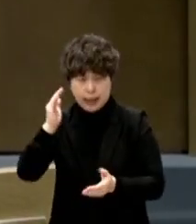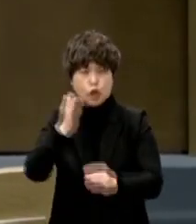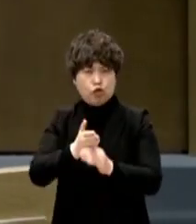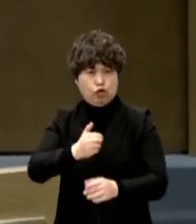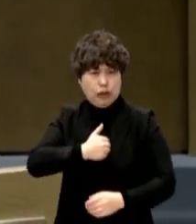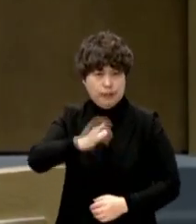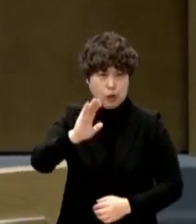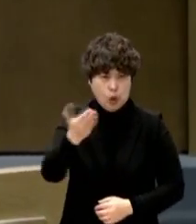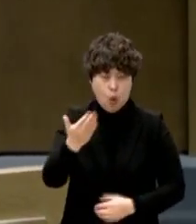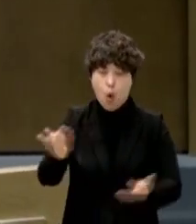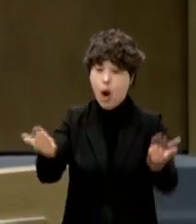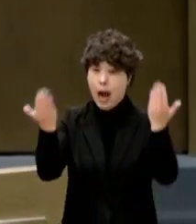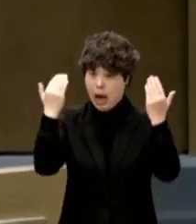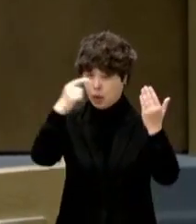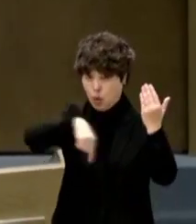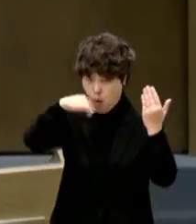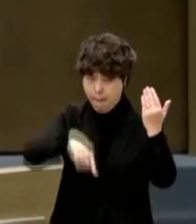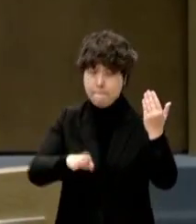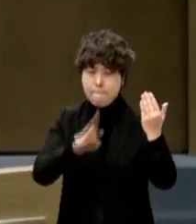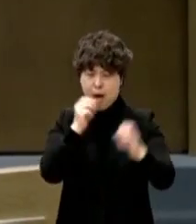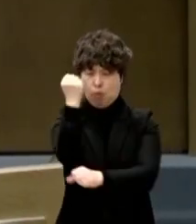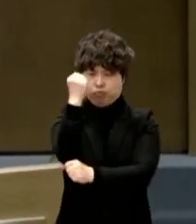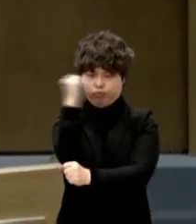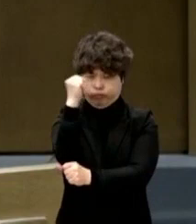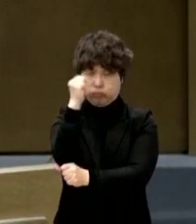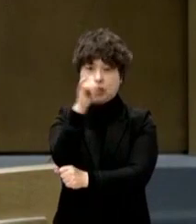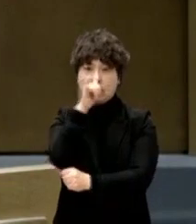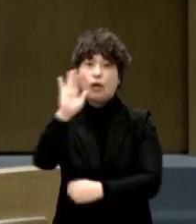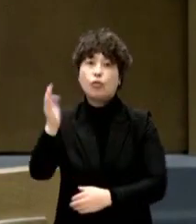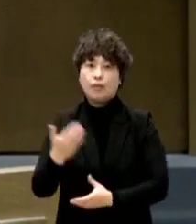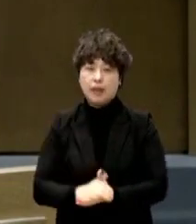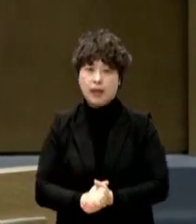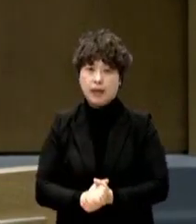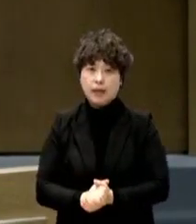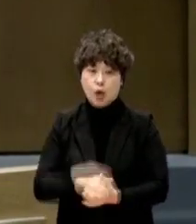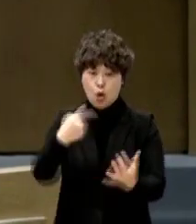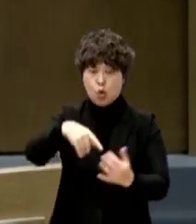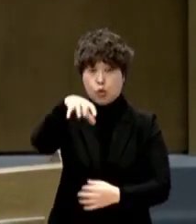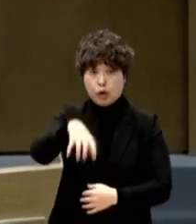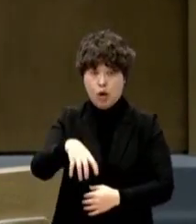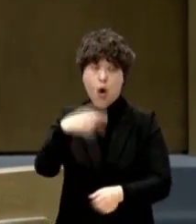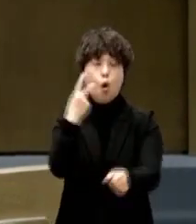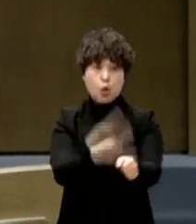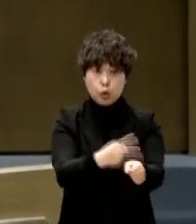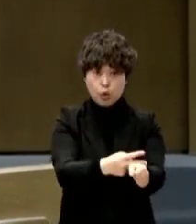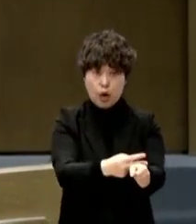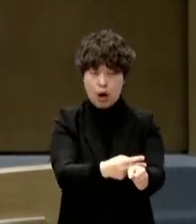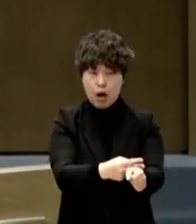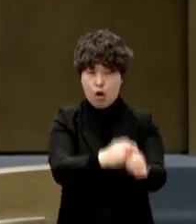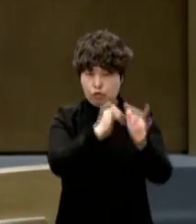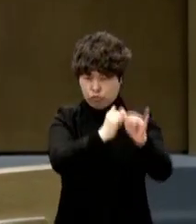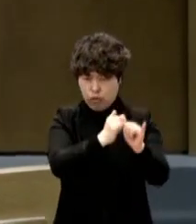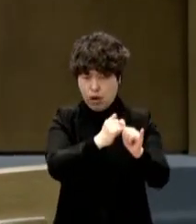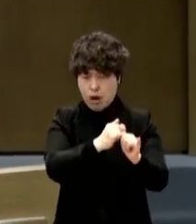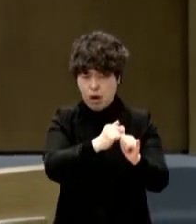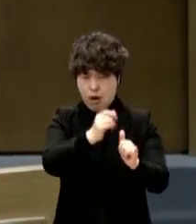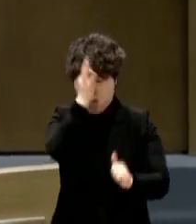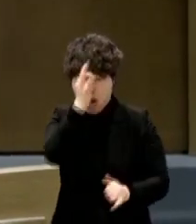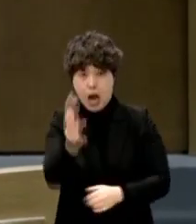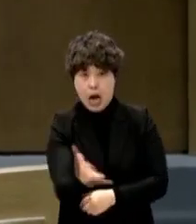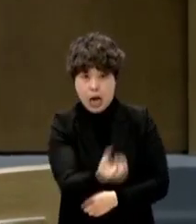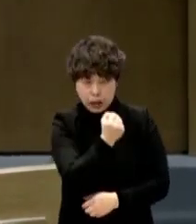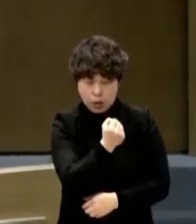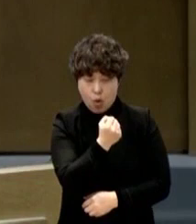된 학교가 바로 서 있어야 한다는 점입니다. 경기도교육청은 교사가 우수한 역량을 갖추고